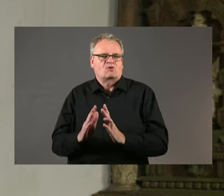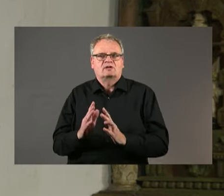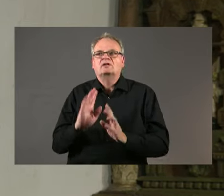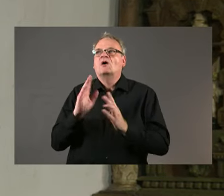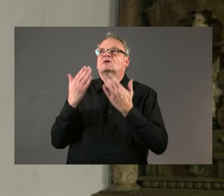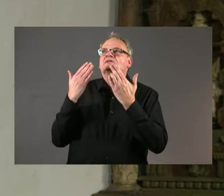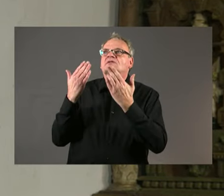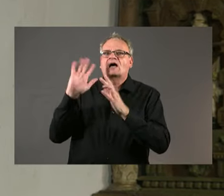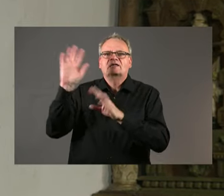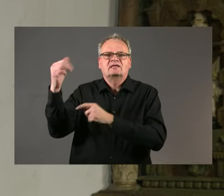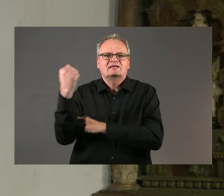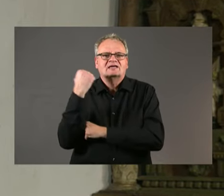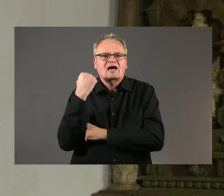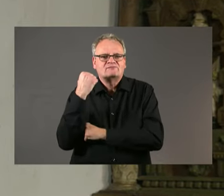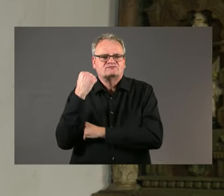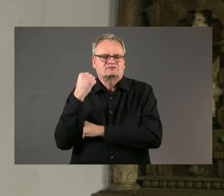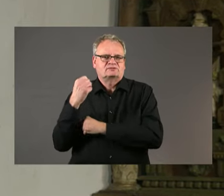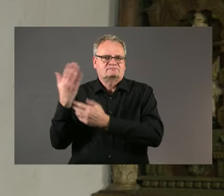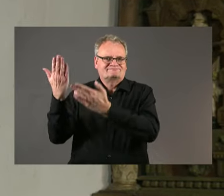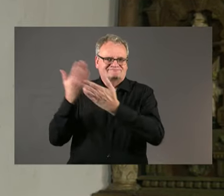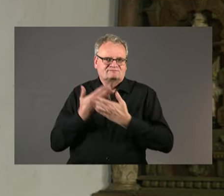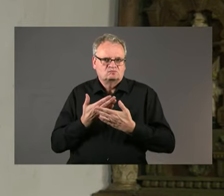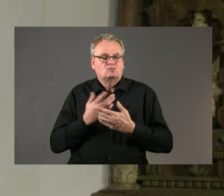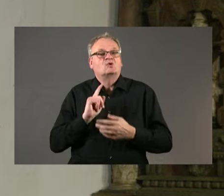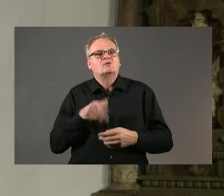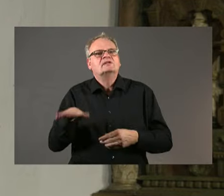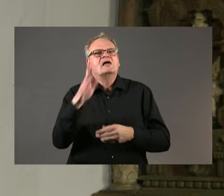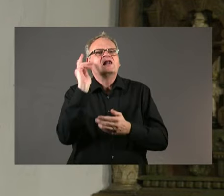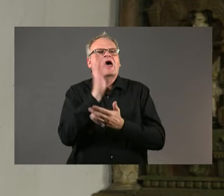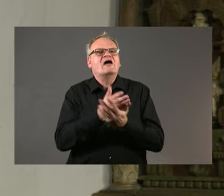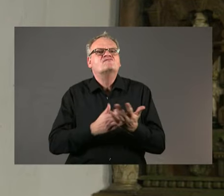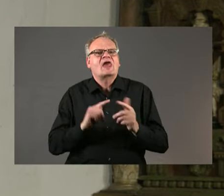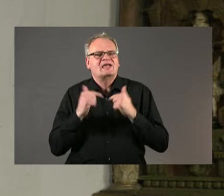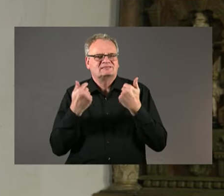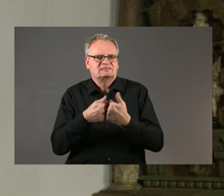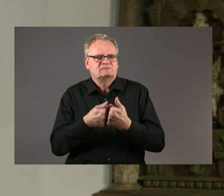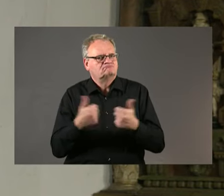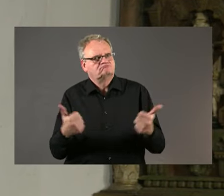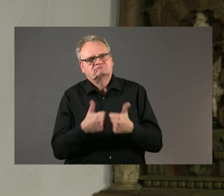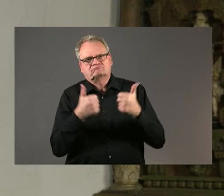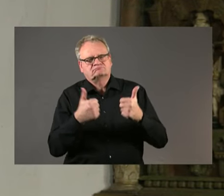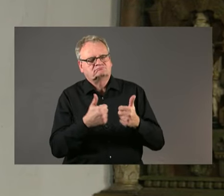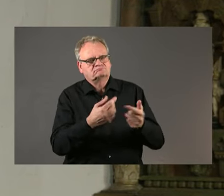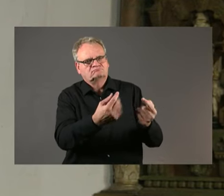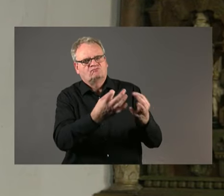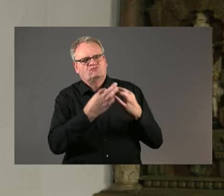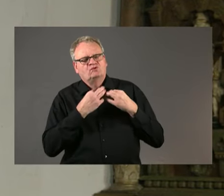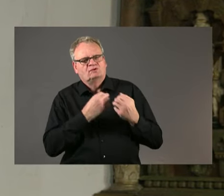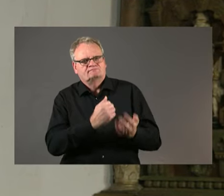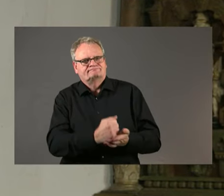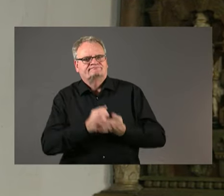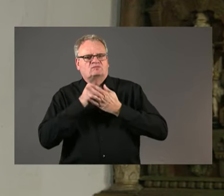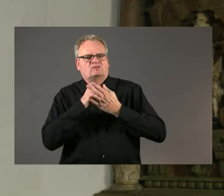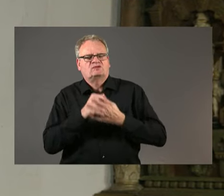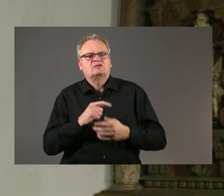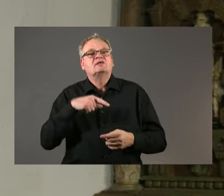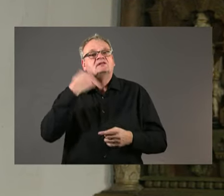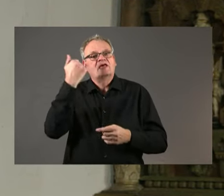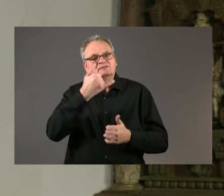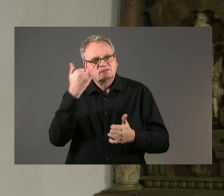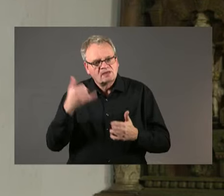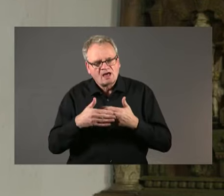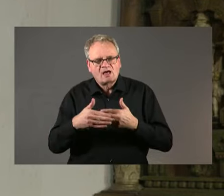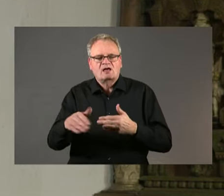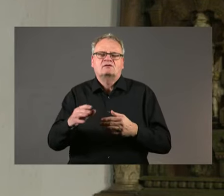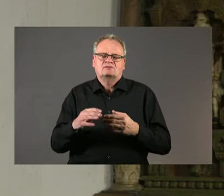hast und für das Lifeline-Team, von dem wir immer wieder Zuspruch erfahren durften. Behüte uns auch im neuen Jahr und lass meinen